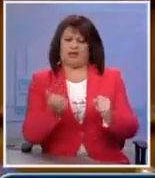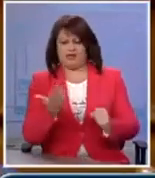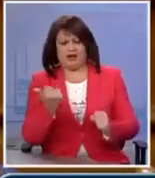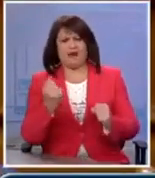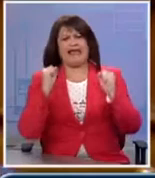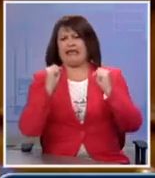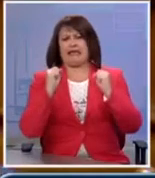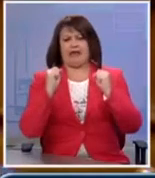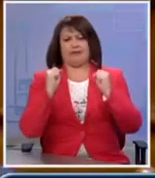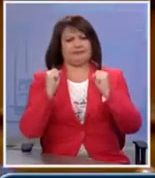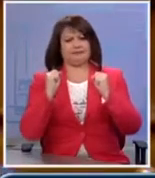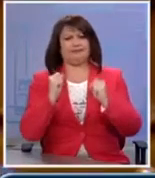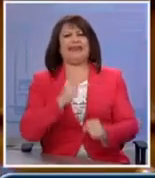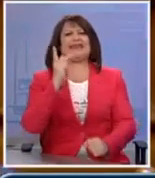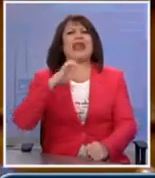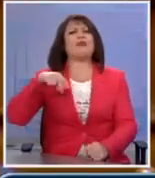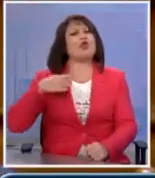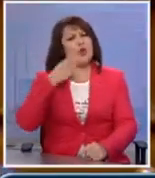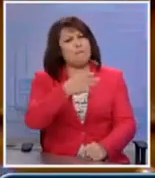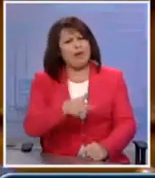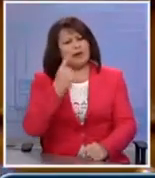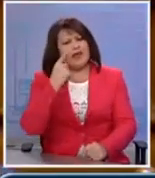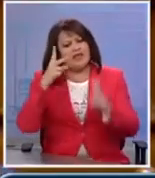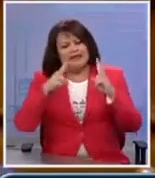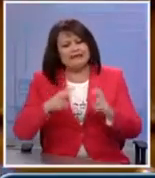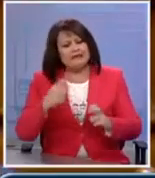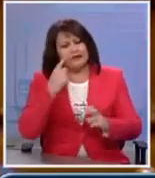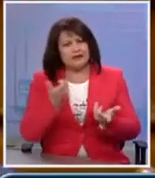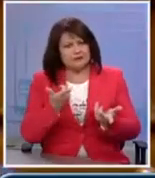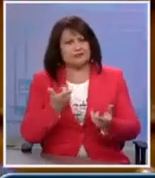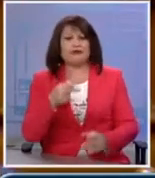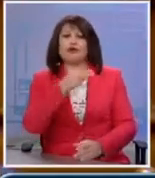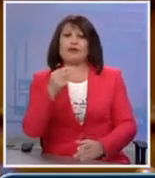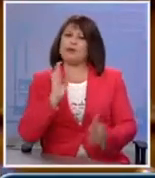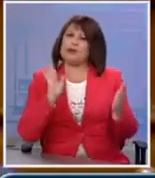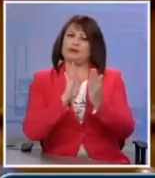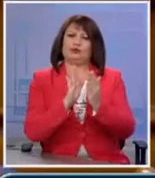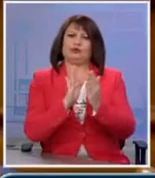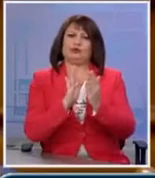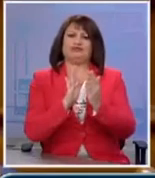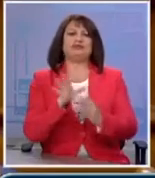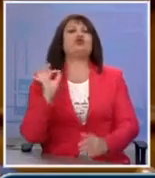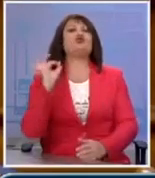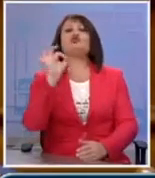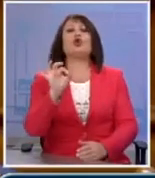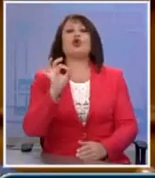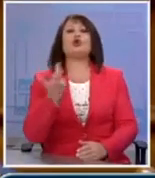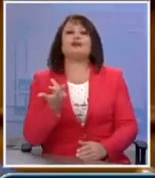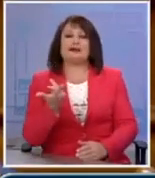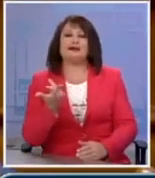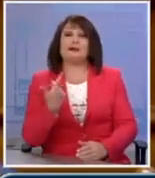δημόσιας υγιεινής, είπα ότι το κελπνό είναι ήδη εκεί, και ότι το ζήτημα αντιμετωπίζεται με σκοπό